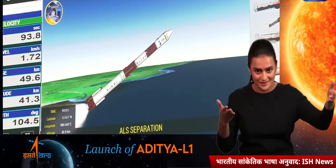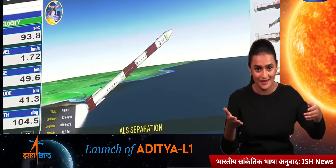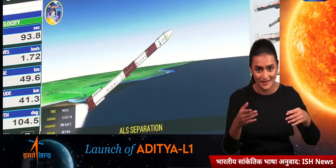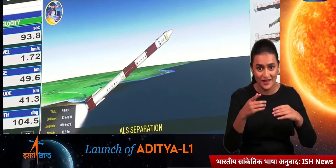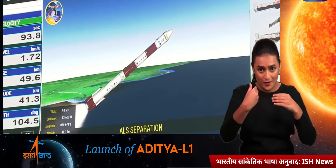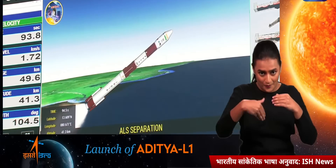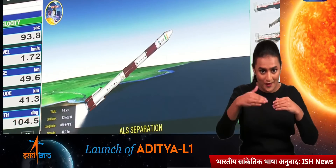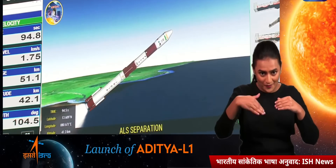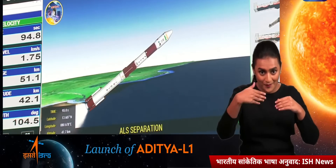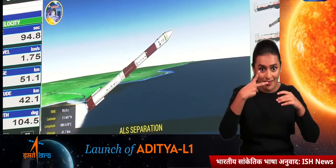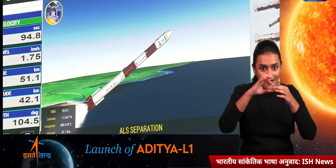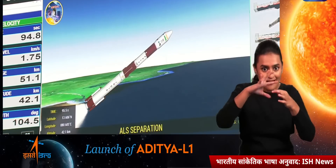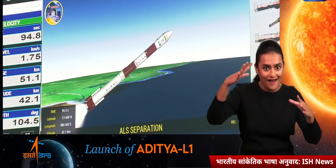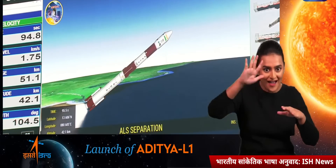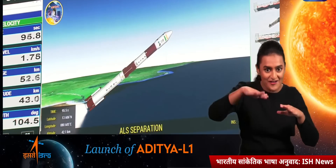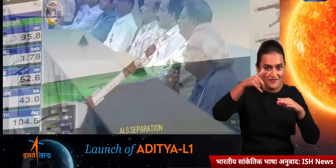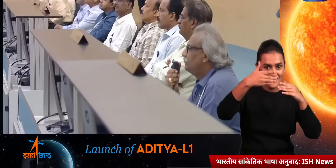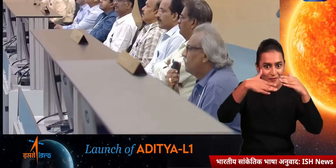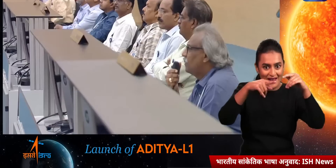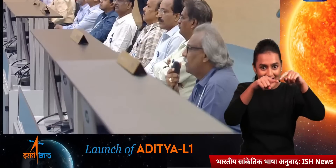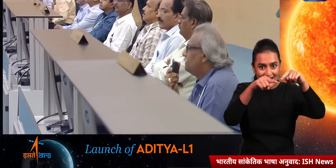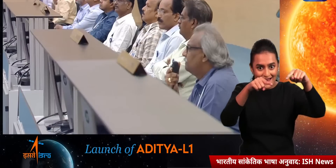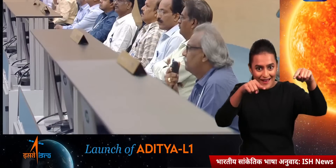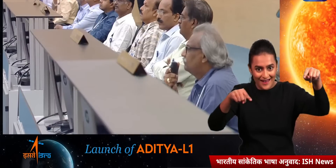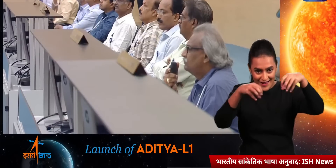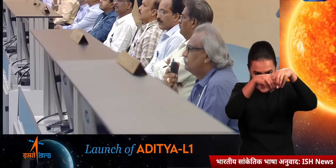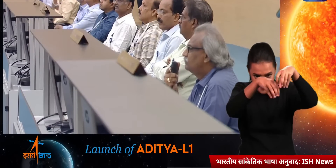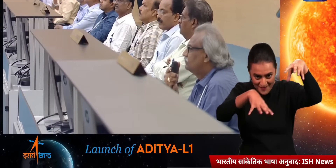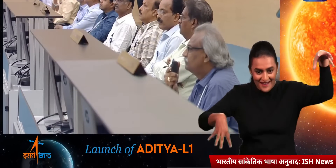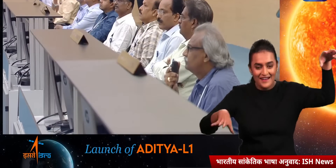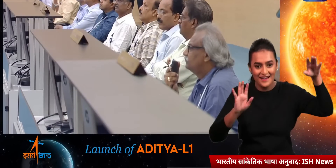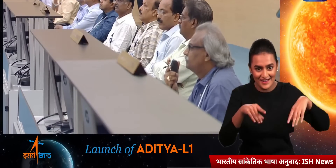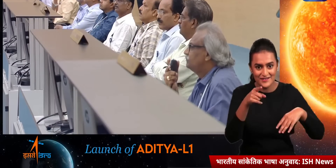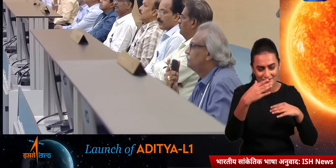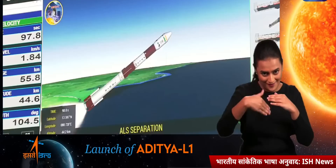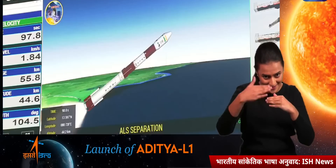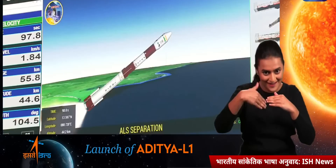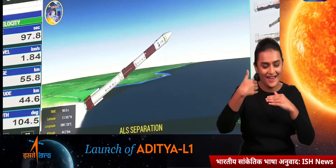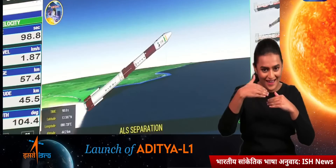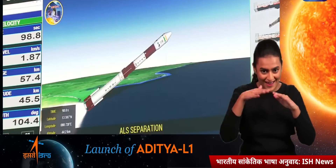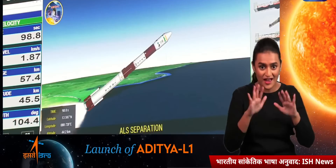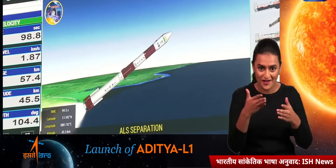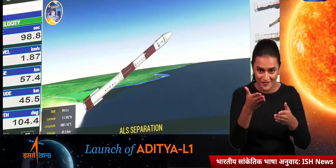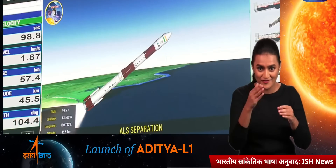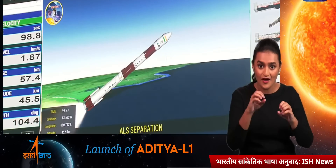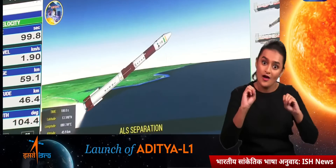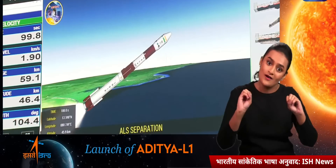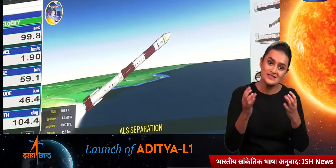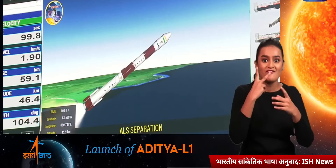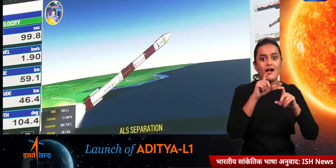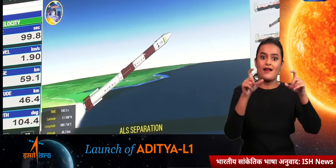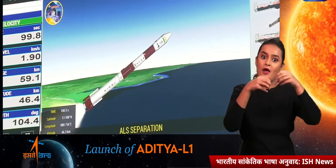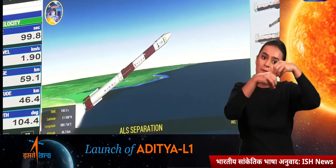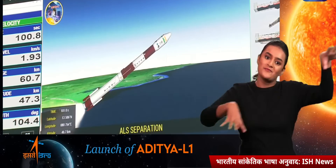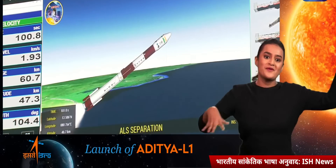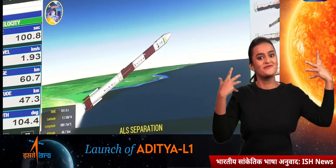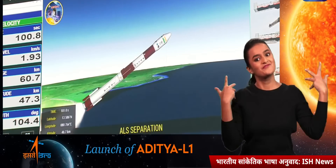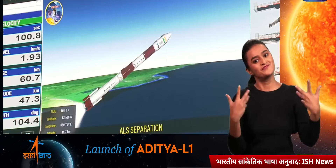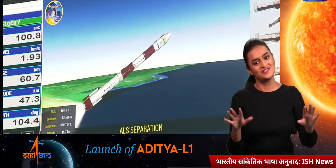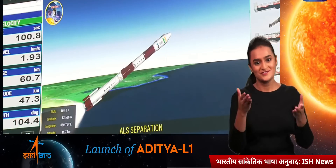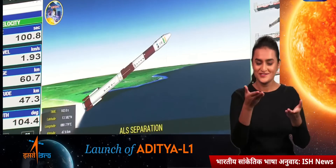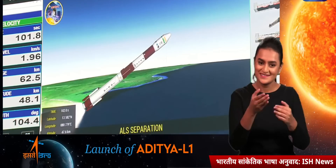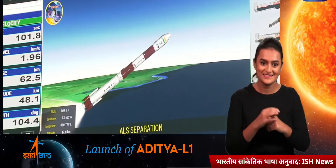Air lead strap on separated. जी हाँ, इसकी भी पुष्टि हो गई है। स्ट्रैप ऑन को सफलतापूर्वक पृथक कर दिया गया